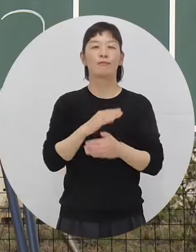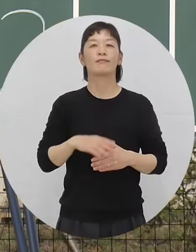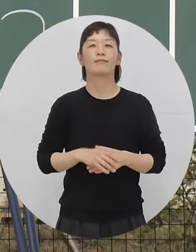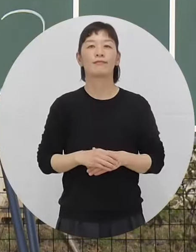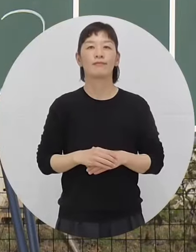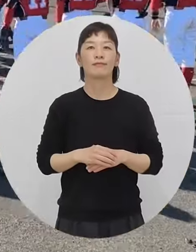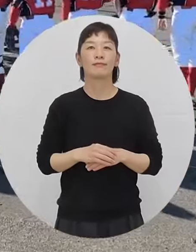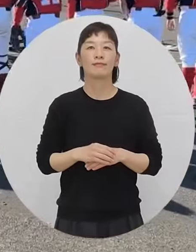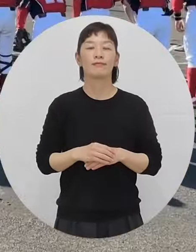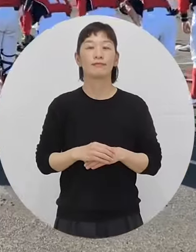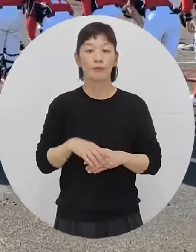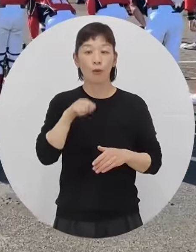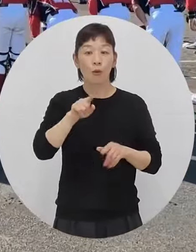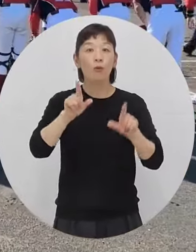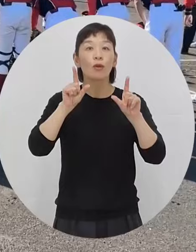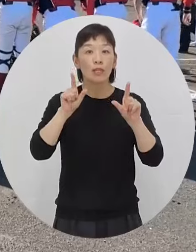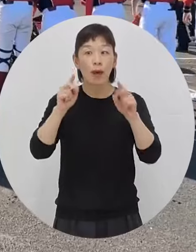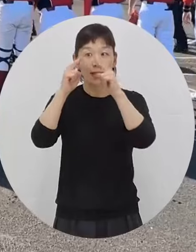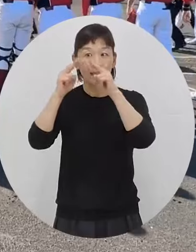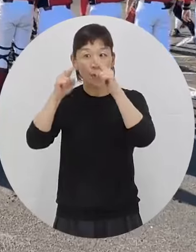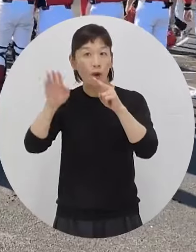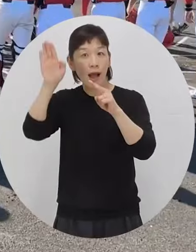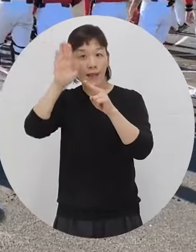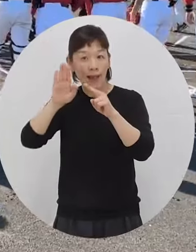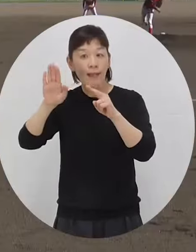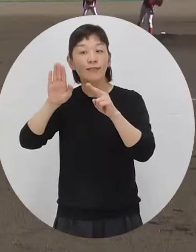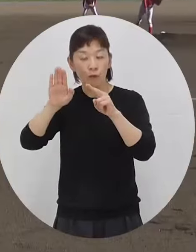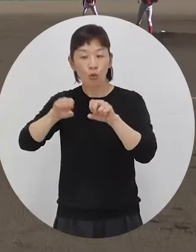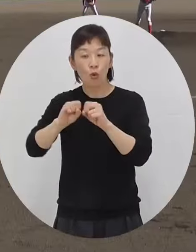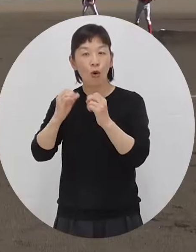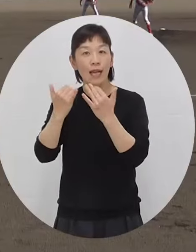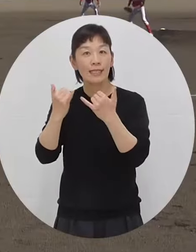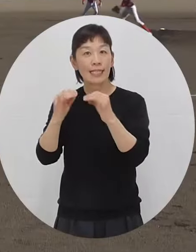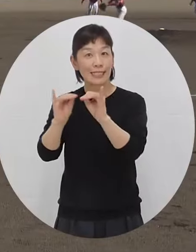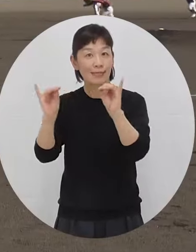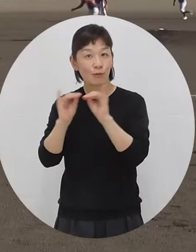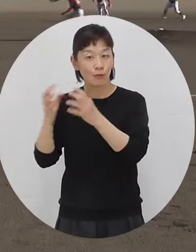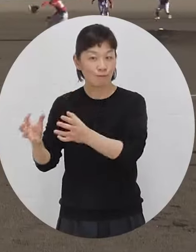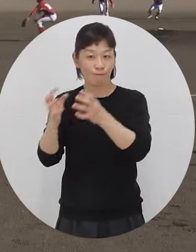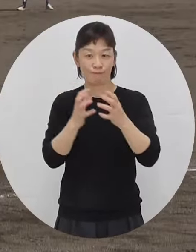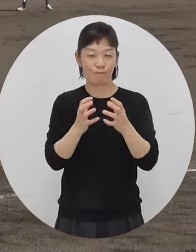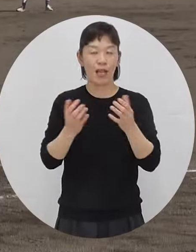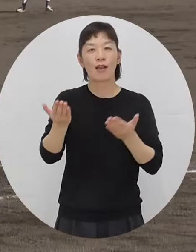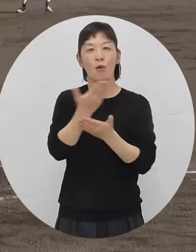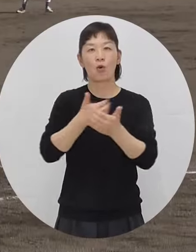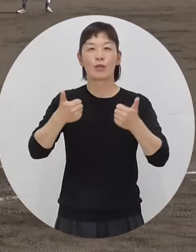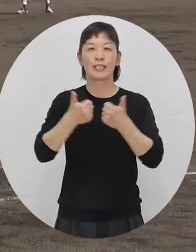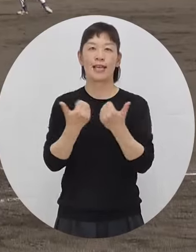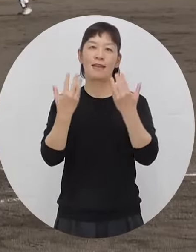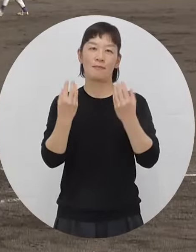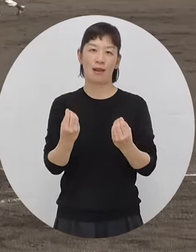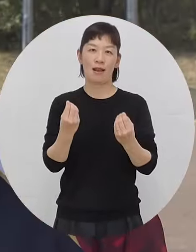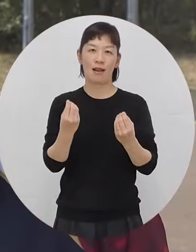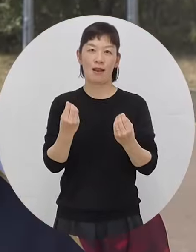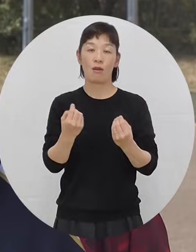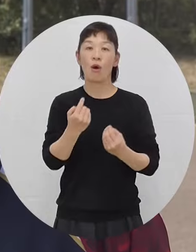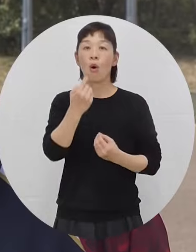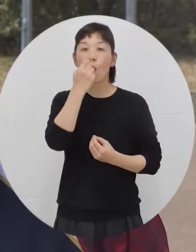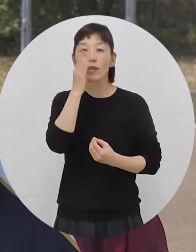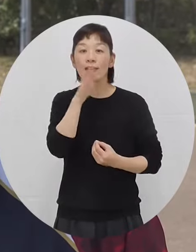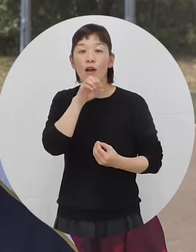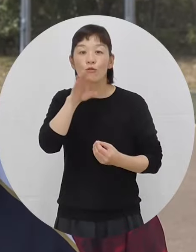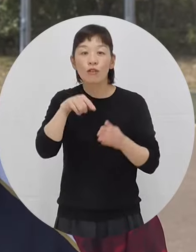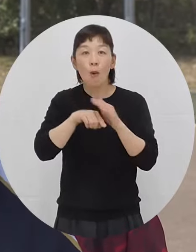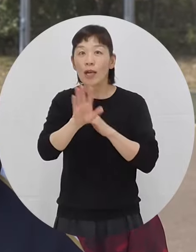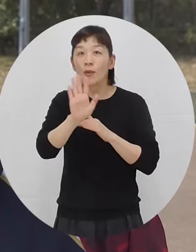。 この日は静岡県から来た障害者のチームと交流試合を行いました。 私からお願い